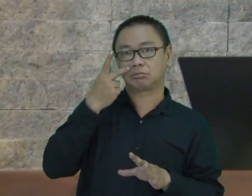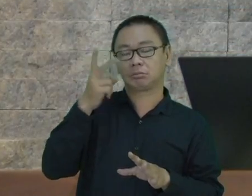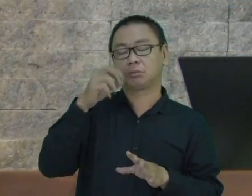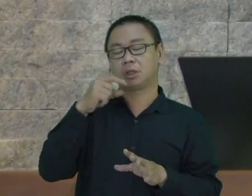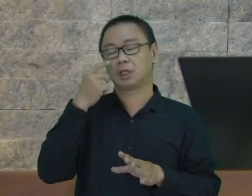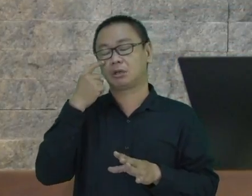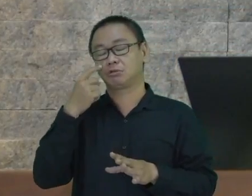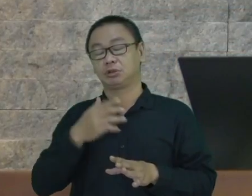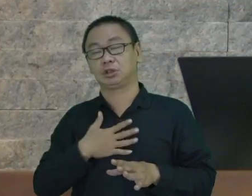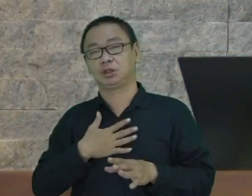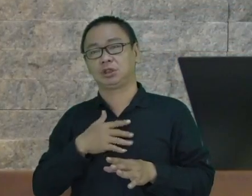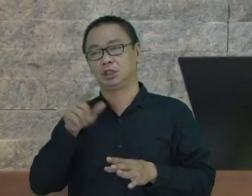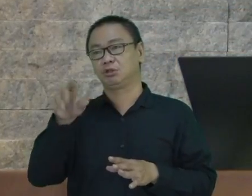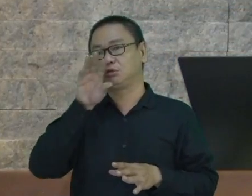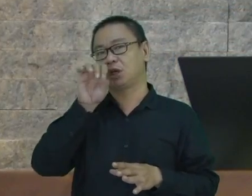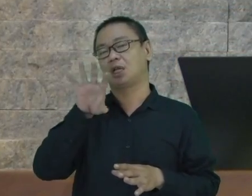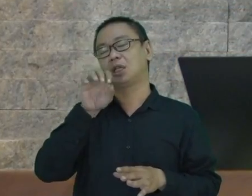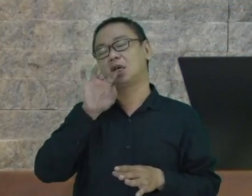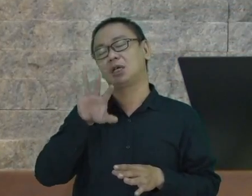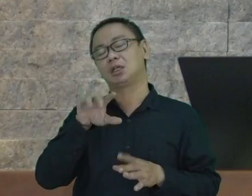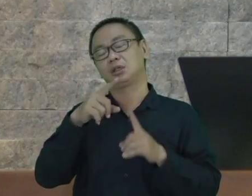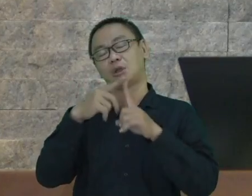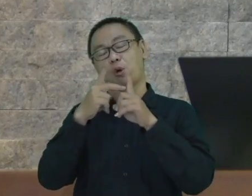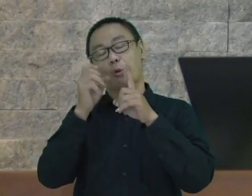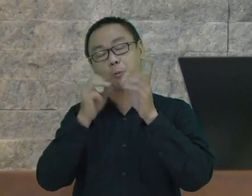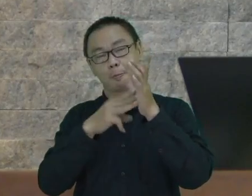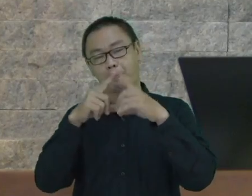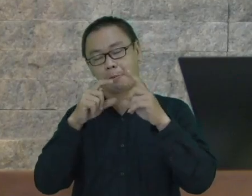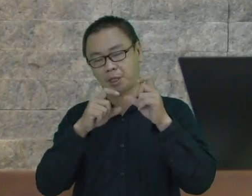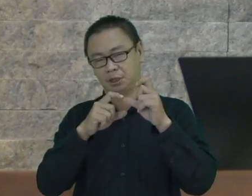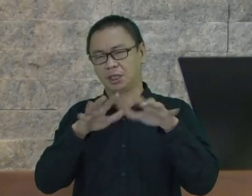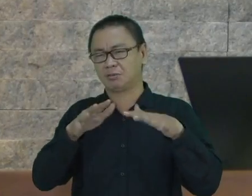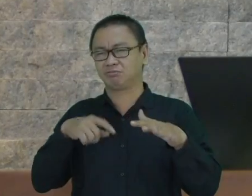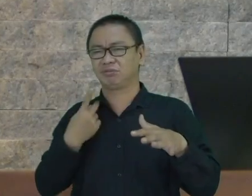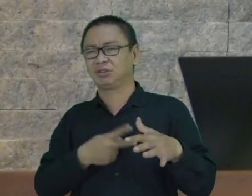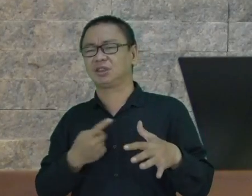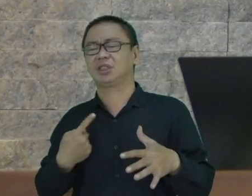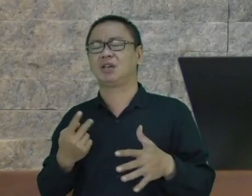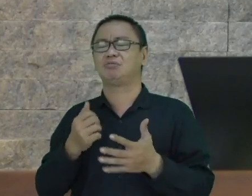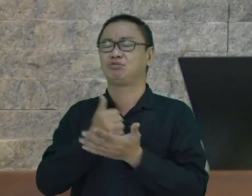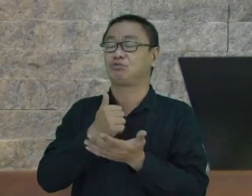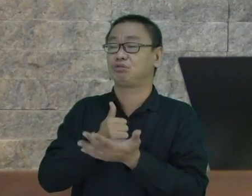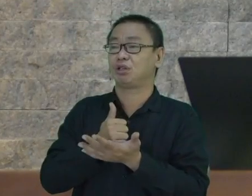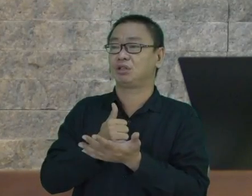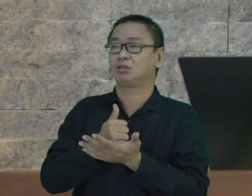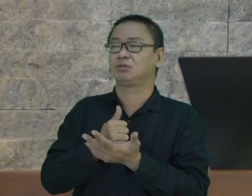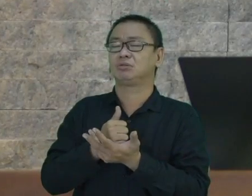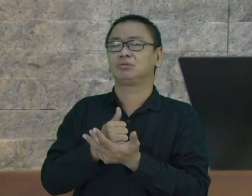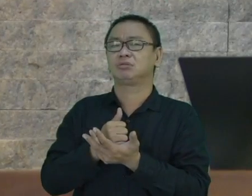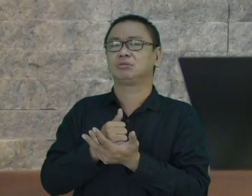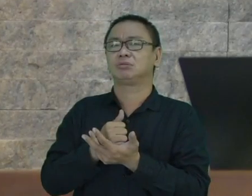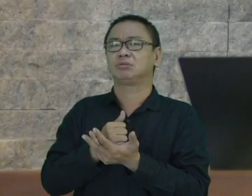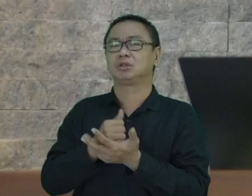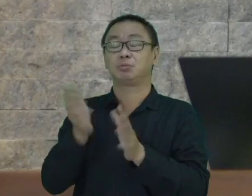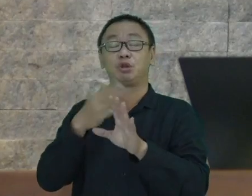Thomas. Kadang-kadang kita membutuhkan Tuhan dan kita mengatakan, sebelum aku melihat